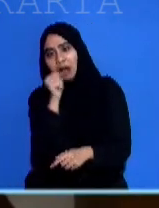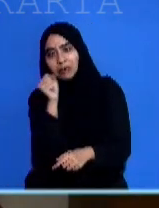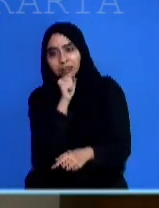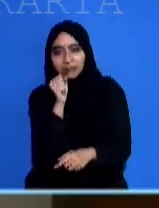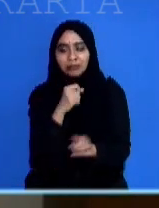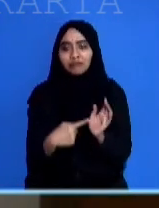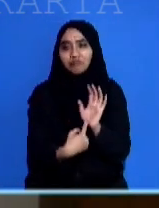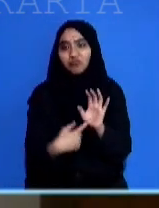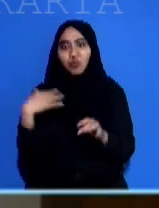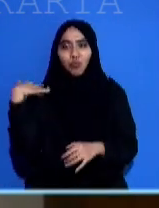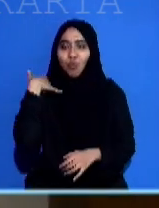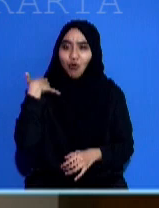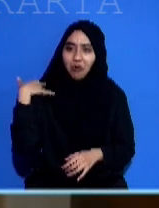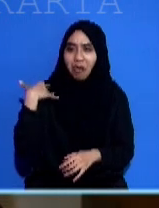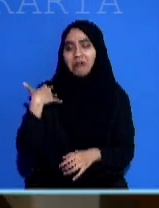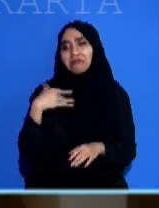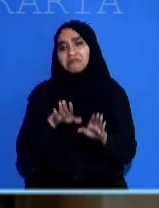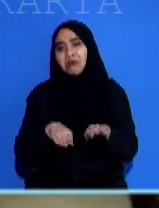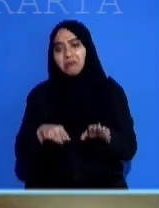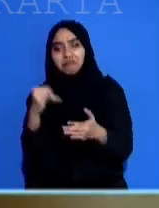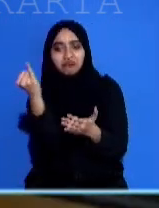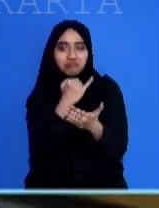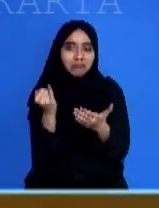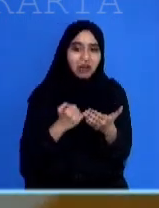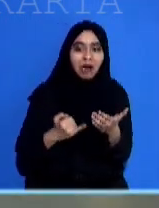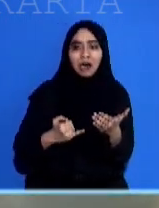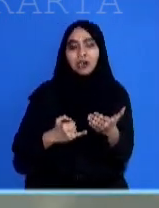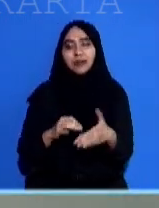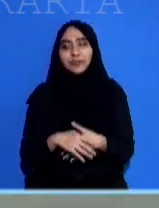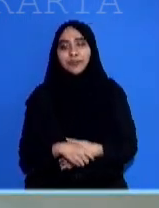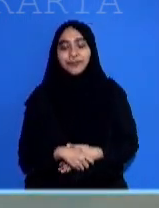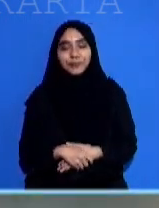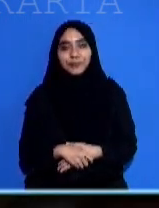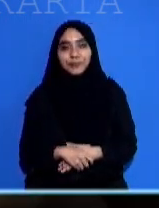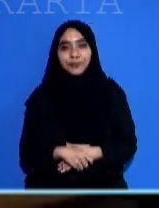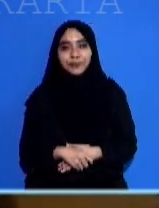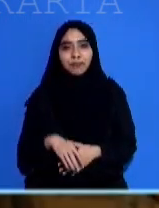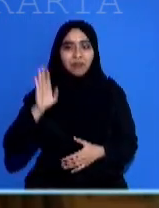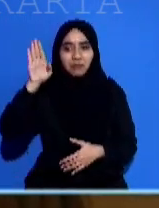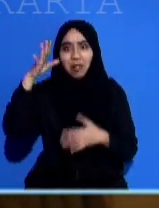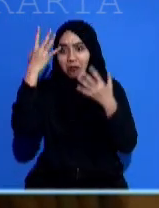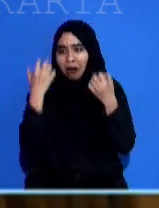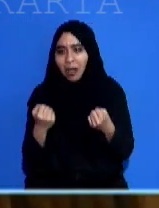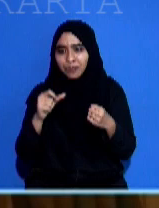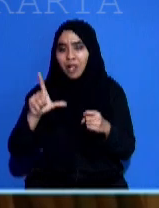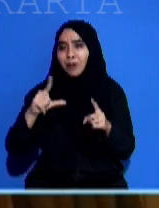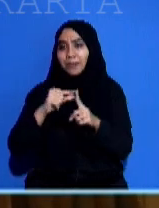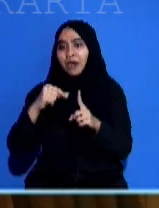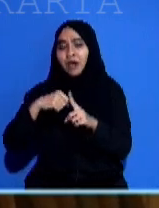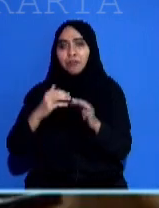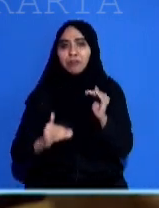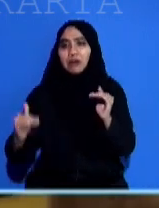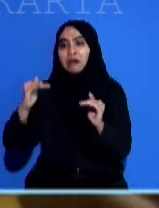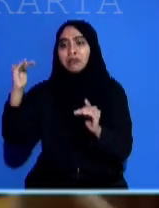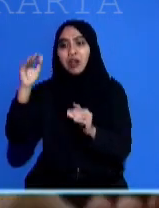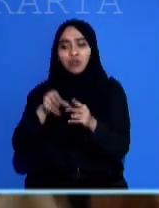siswa program fashion desain lkpcmm Asmat Pro ke depannya LKP diharapkan terus meningkatkan mutu